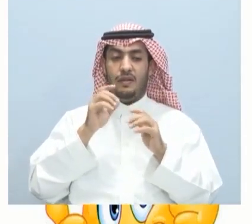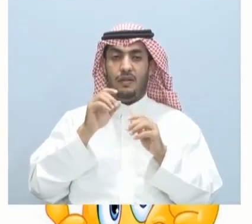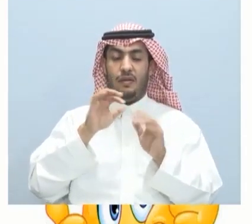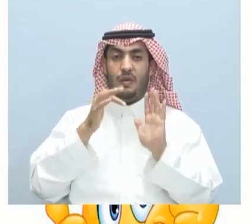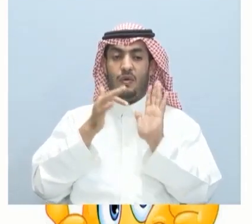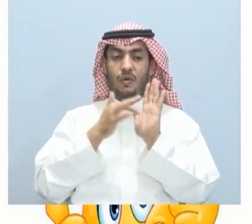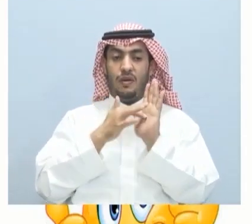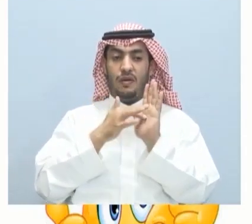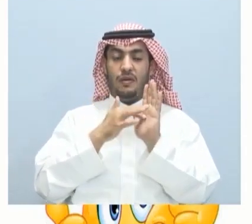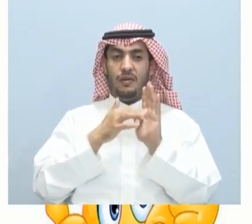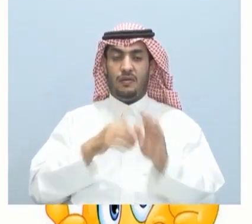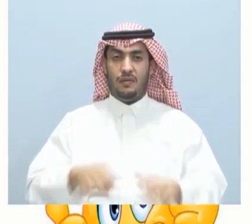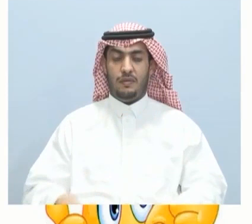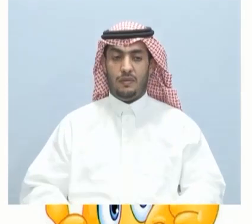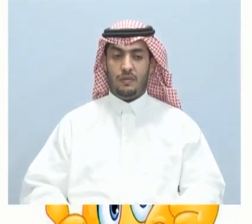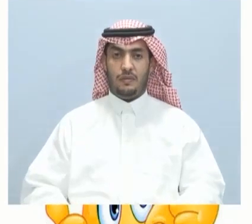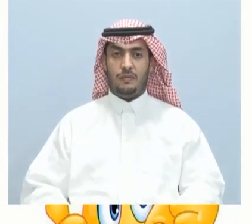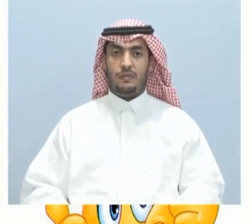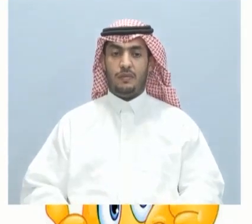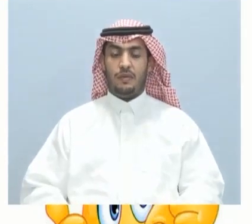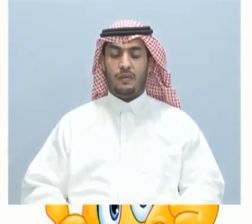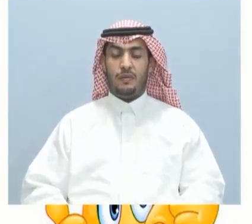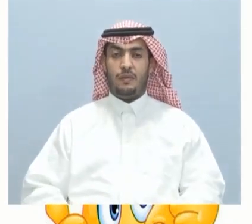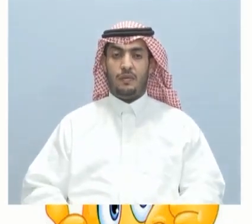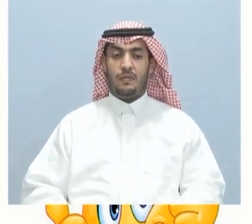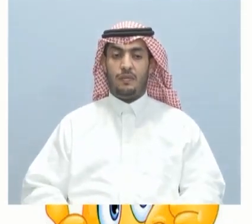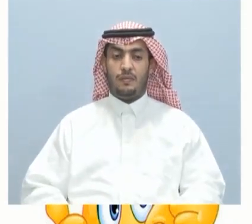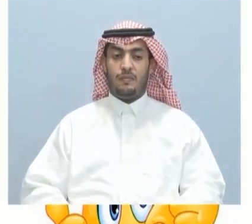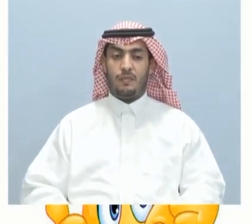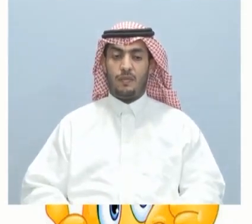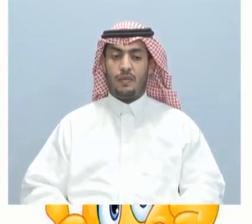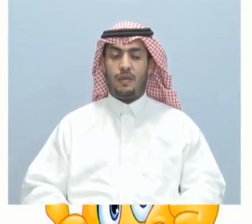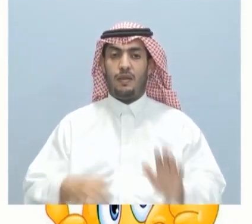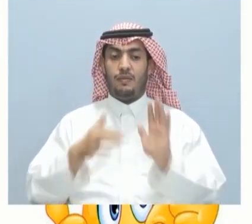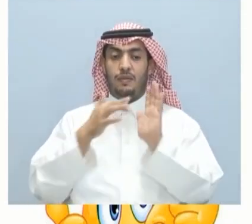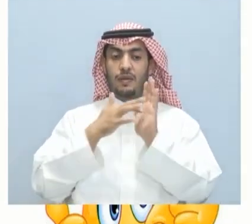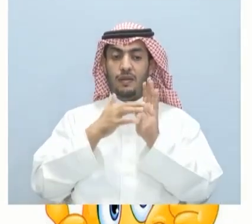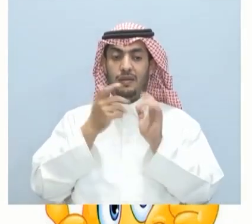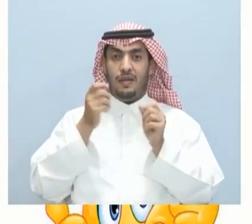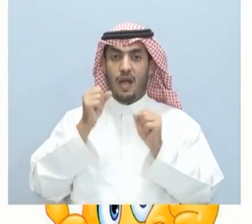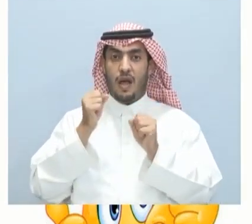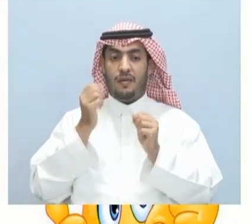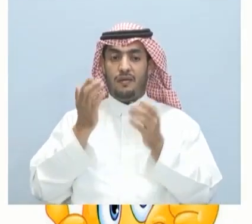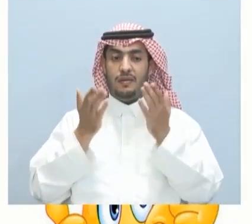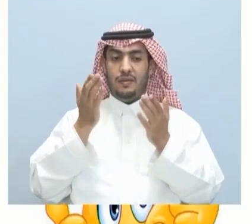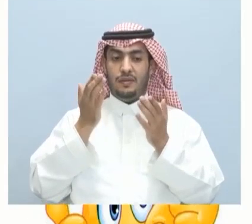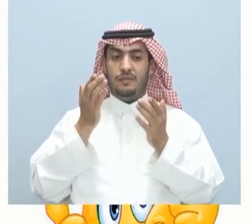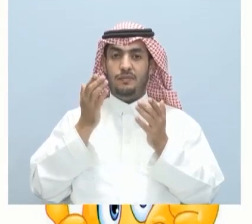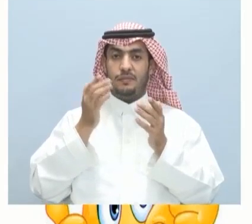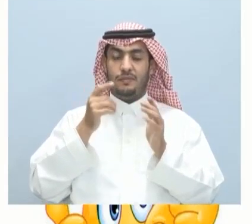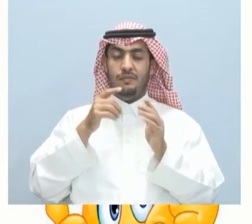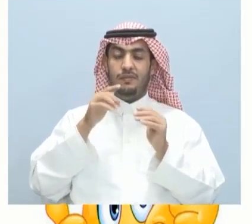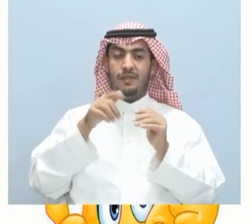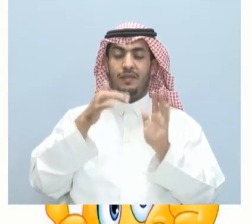النقطه لنقل مثلا المسافه من مركز القوه هذه الى مركز